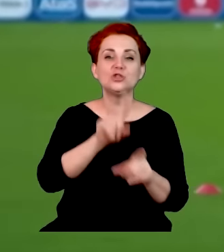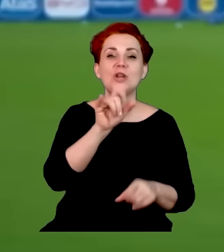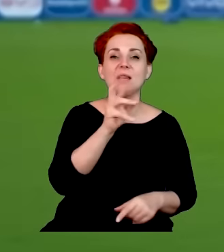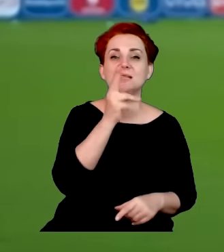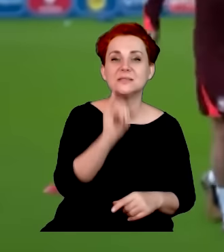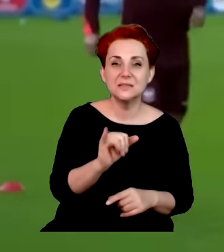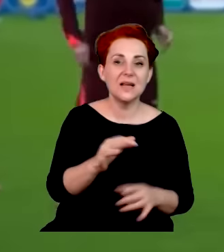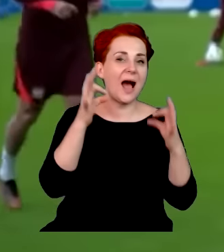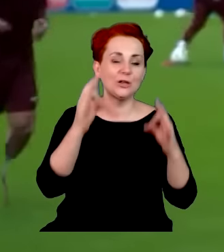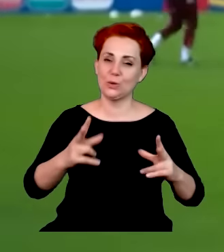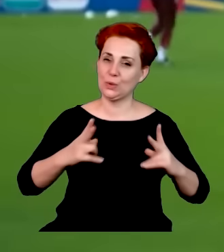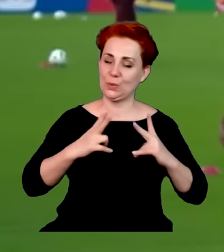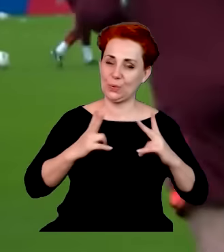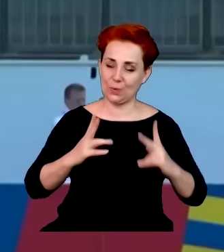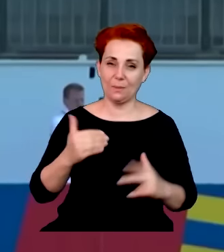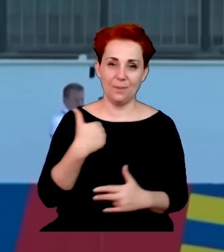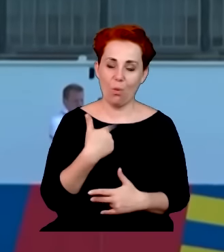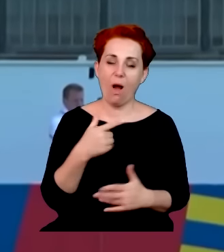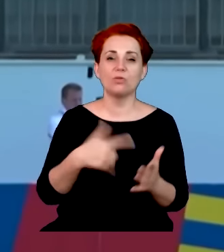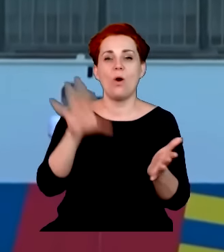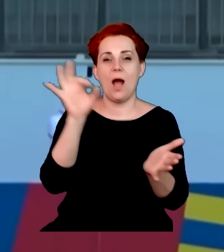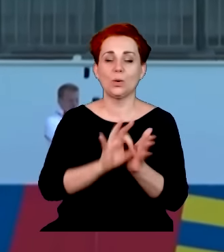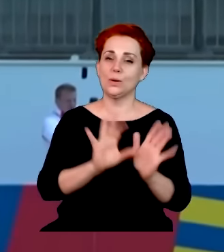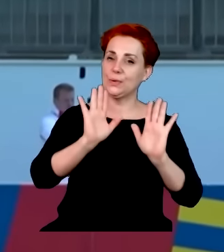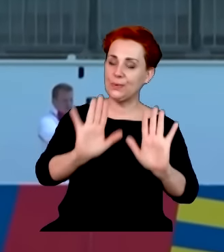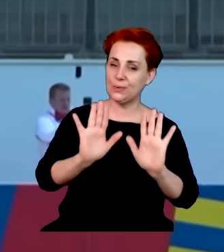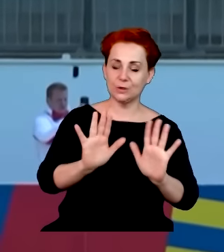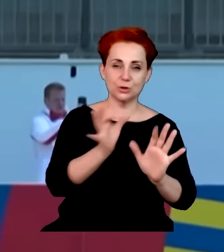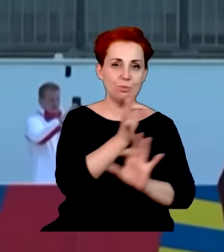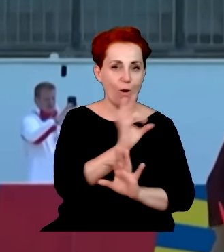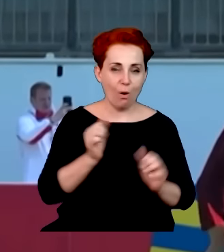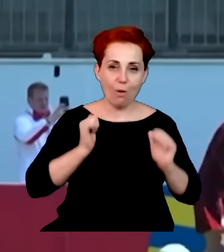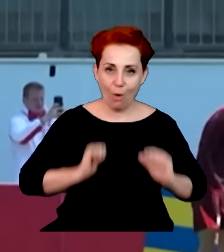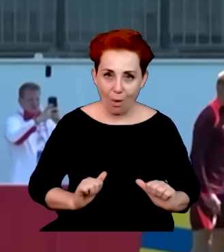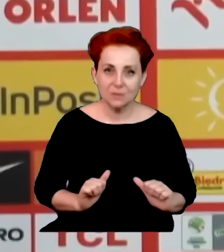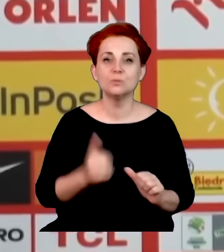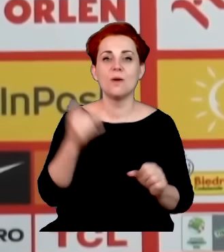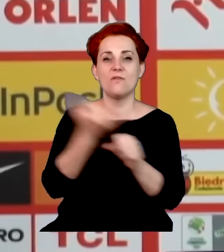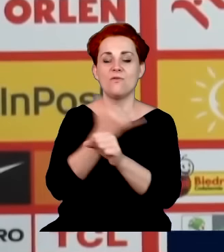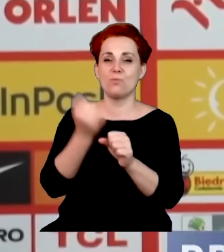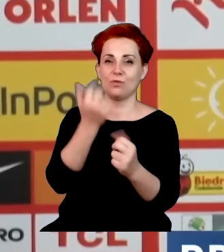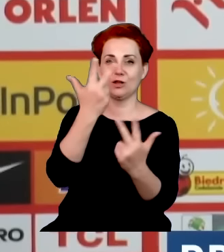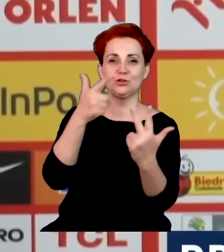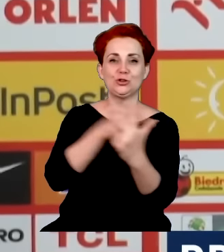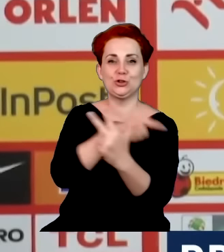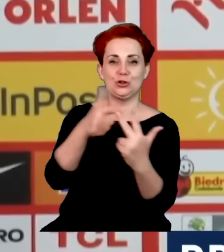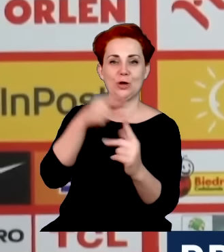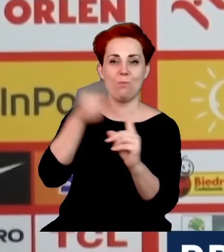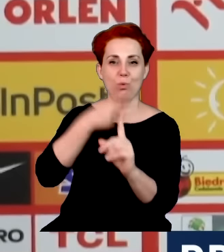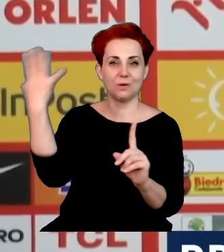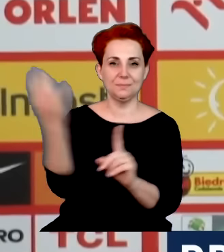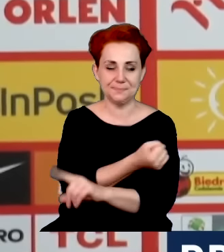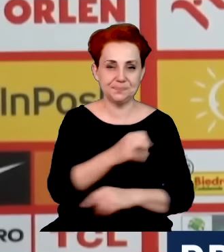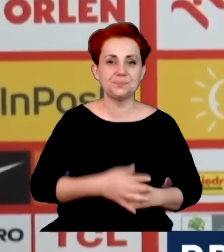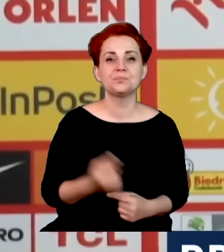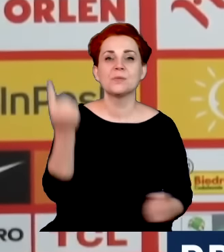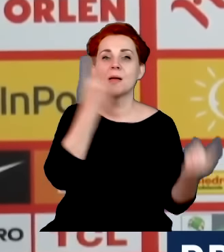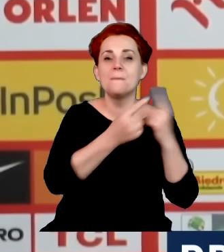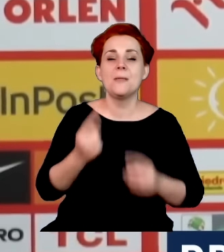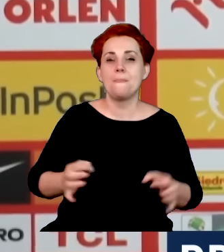dziś odpoczywał, ale jest to środek ostrożności. Wszystko po to, by w piątek zgarnąć 3 punkty. Myślę, że to idzie ku temu,